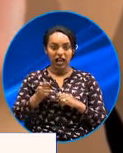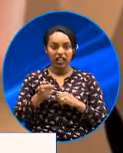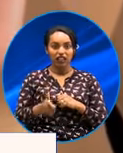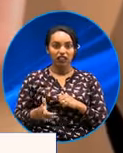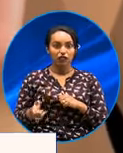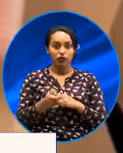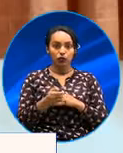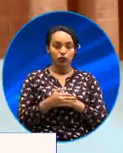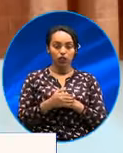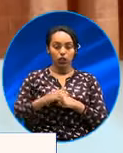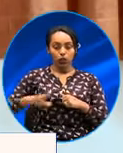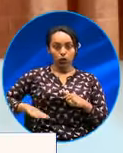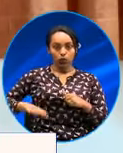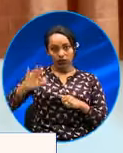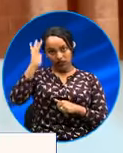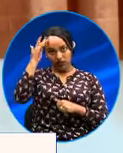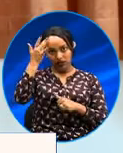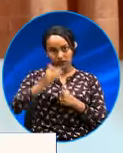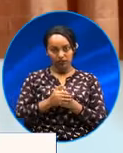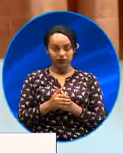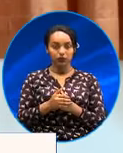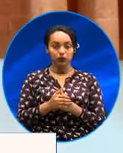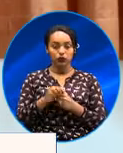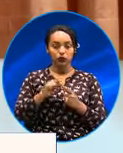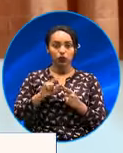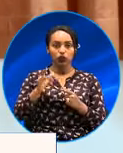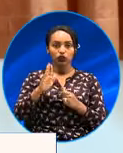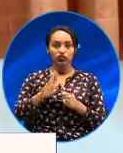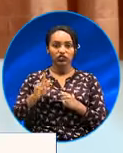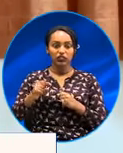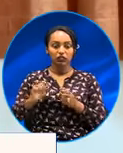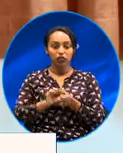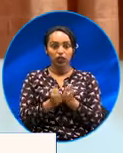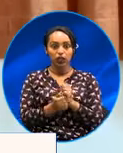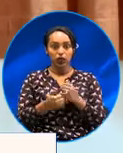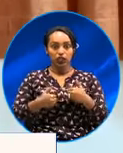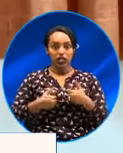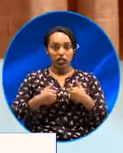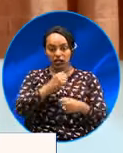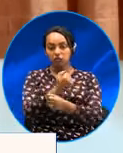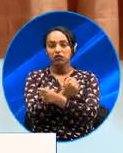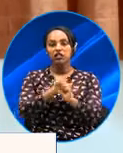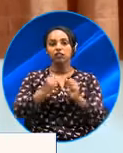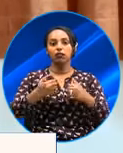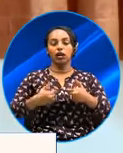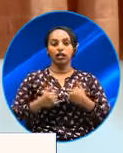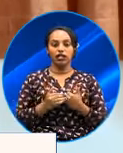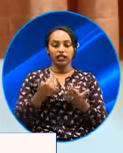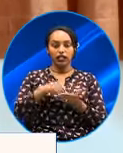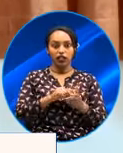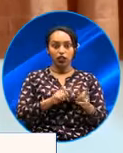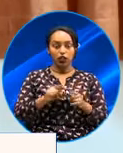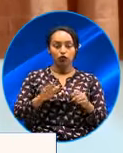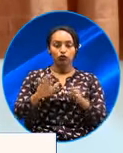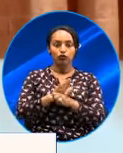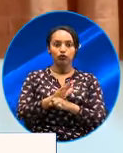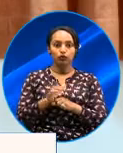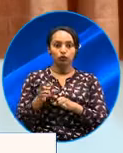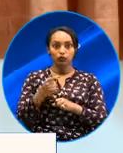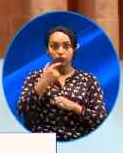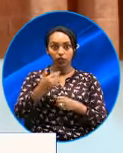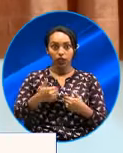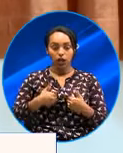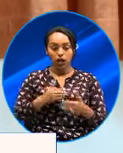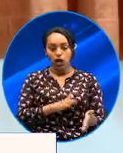አጣዳፊ የሆነ የጉበት ህመም ወደ ክሮኒሲቲ የሚለወጥ አለ፣ የሚድን ደግሞ አለ። እንደገና ደግሞ ፉልሚናንት